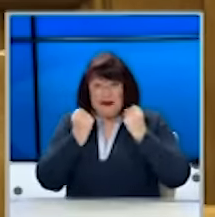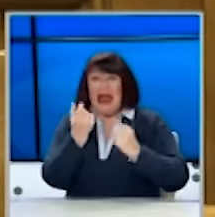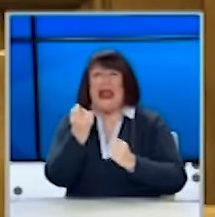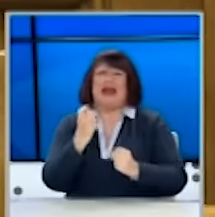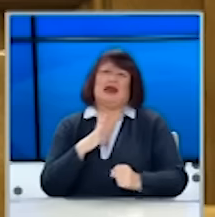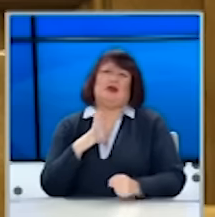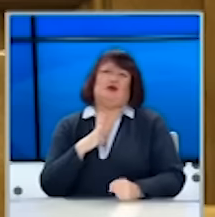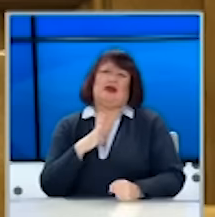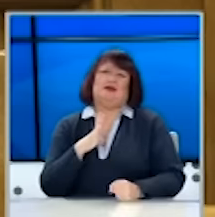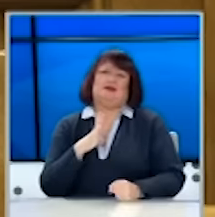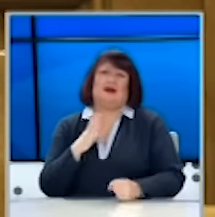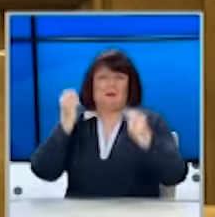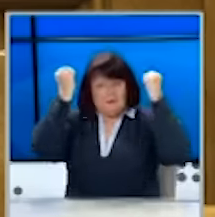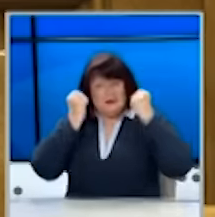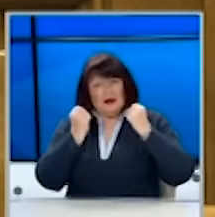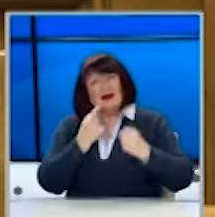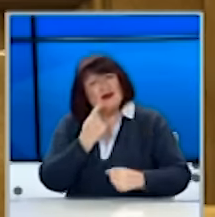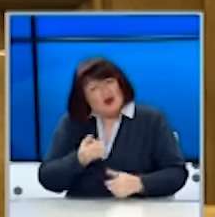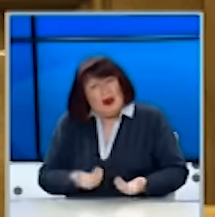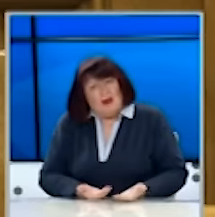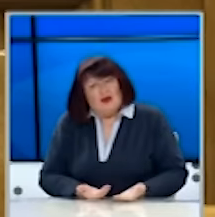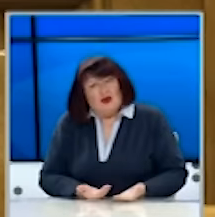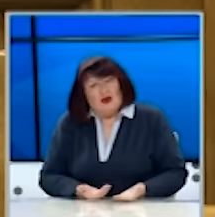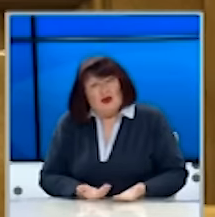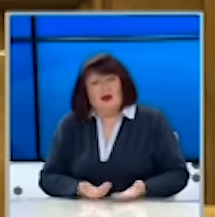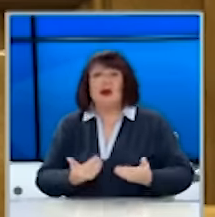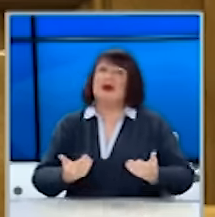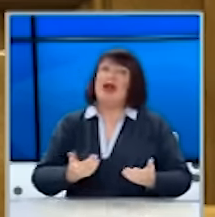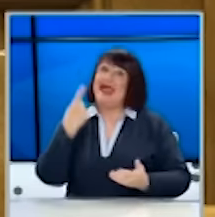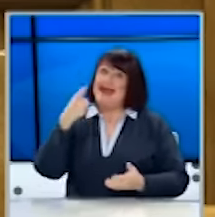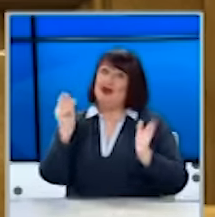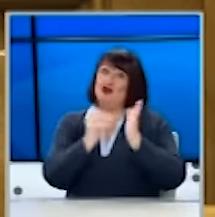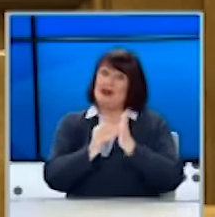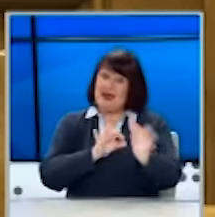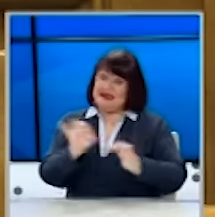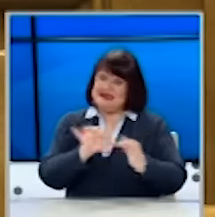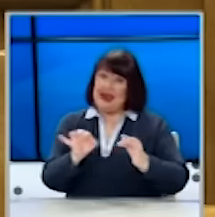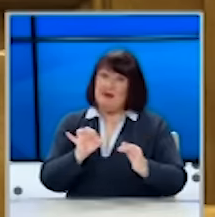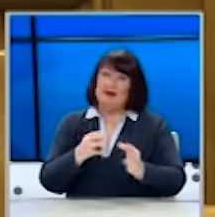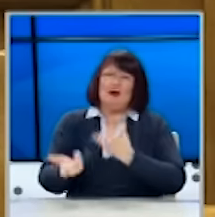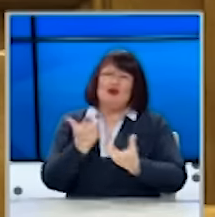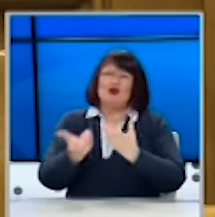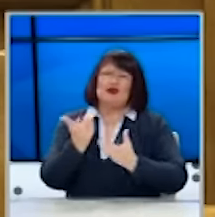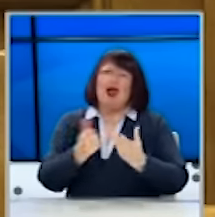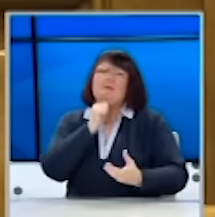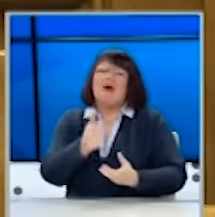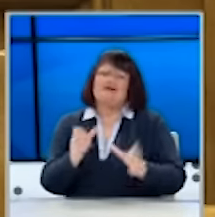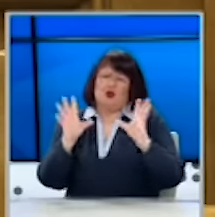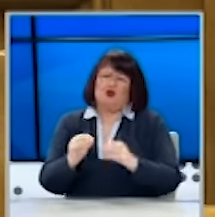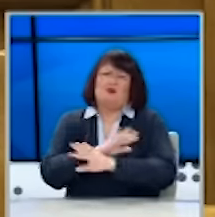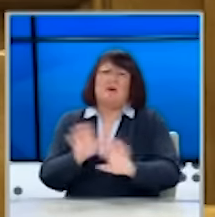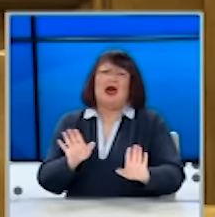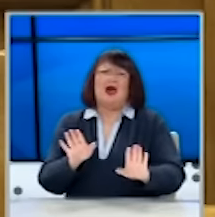λίγοι. Είναι δυνατόν να λέτε τέτοια πράγματα όταν καήκαν 100.000 στρέμματα, όταν μέσα σε 8